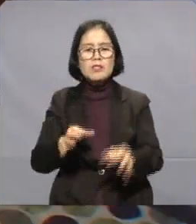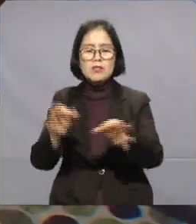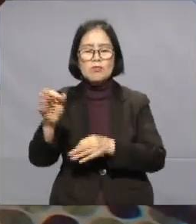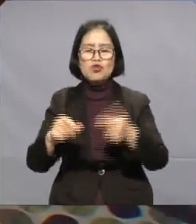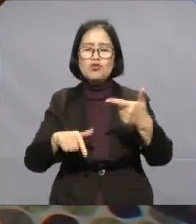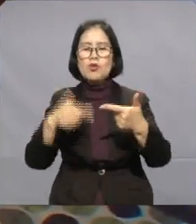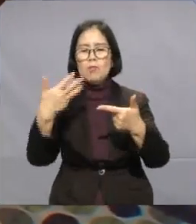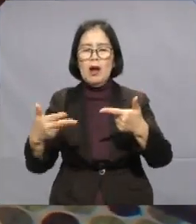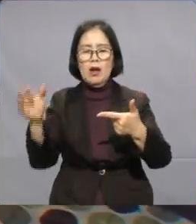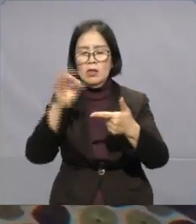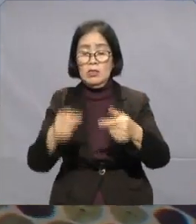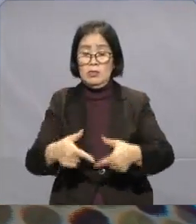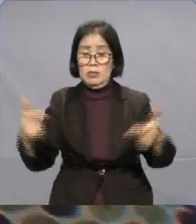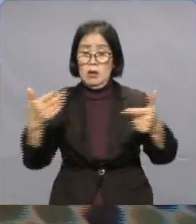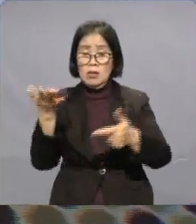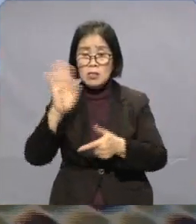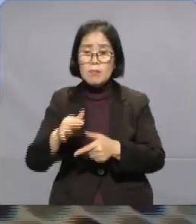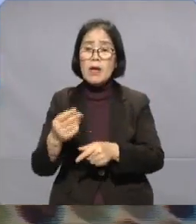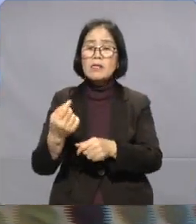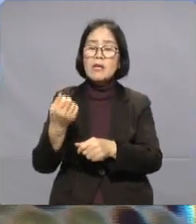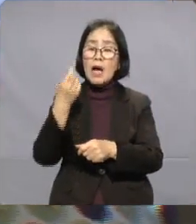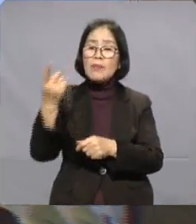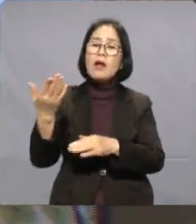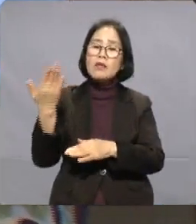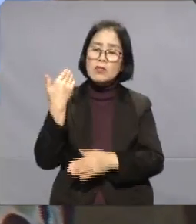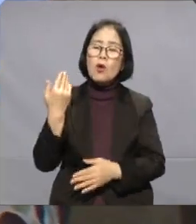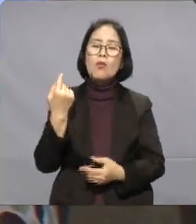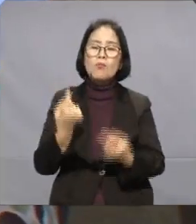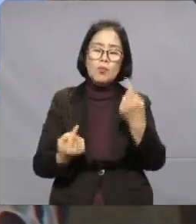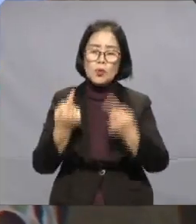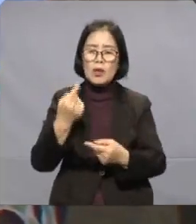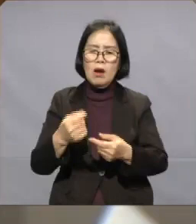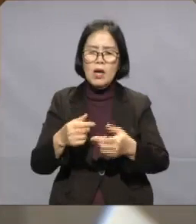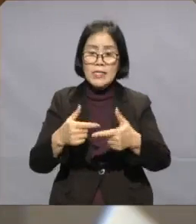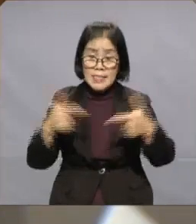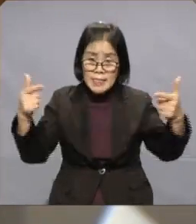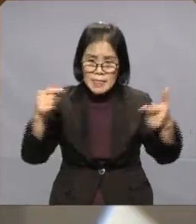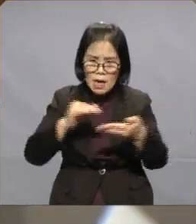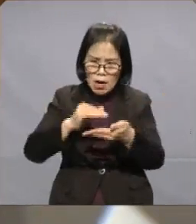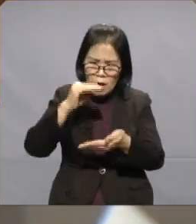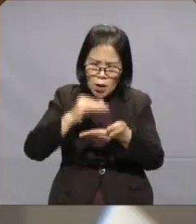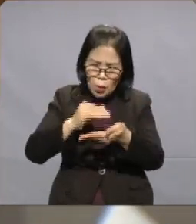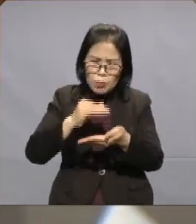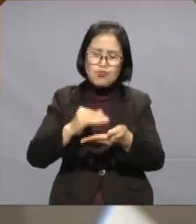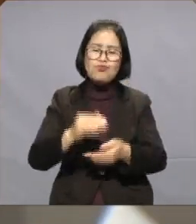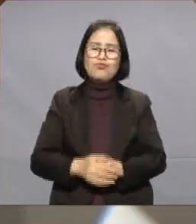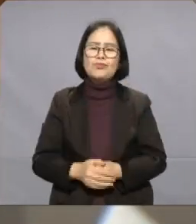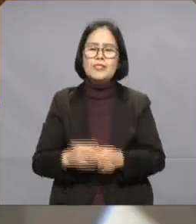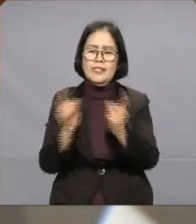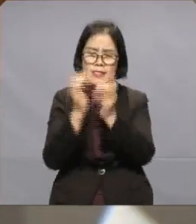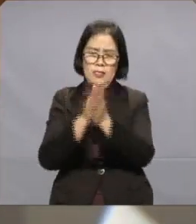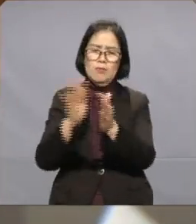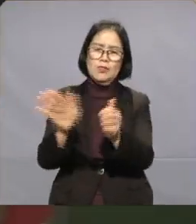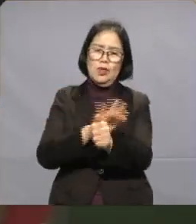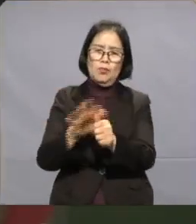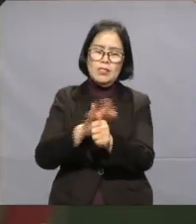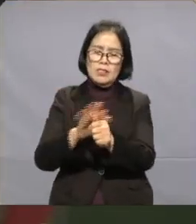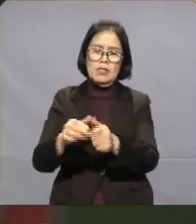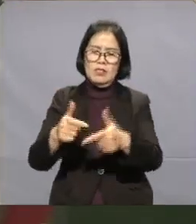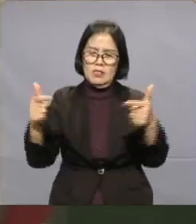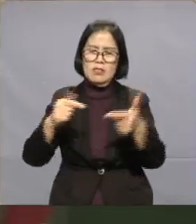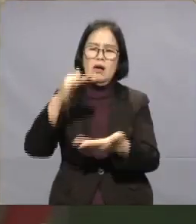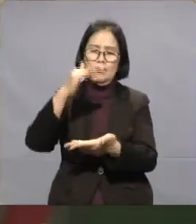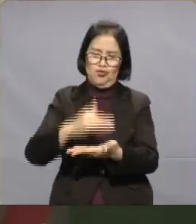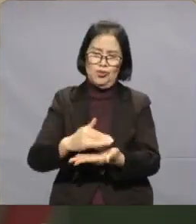증가했지만 16.8%를 기록한 한 달 전보다 증가세가 줄어드는 등 대면 서비스업 증가폭이